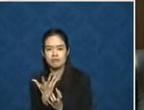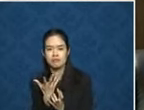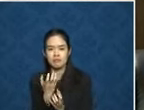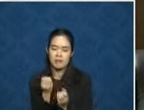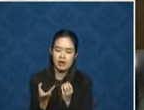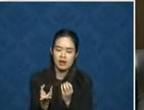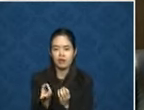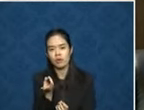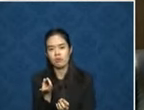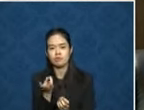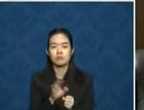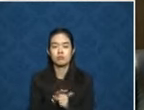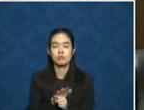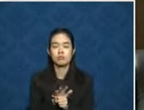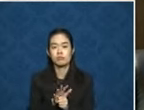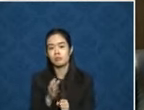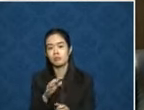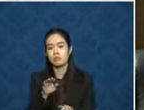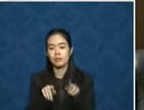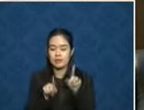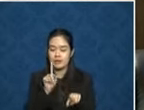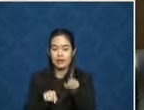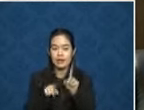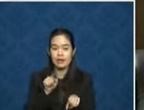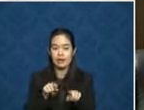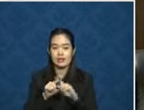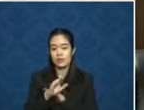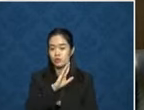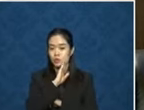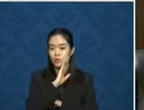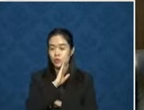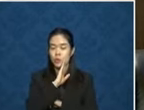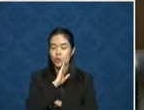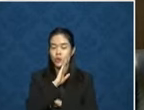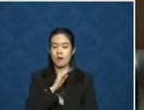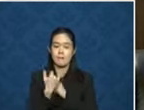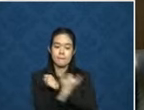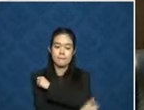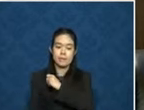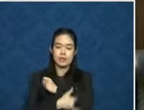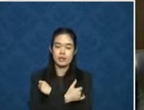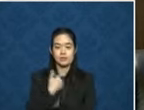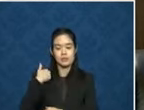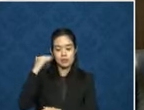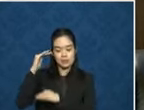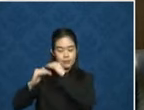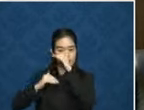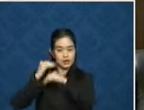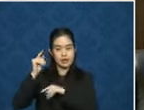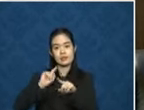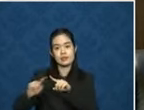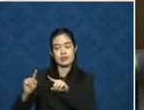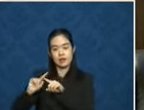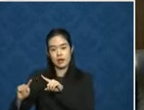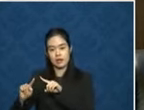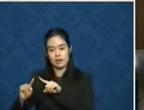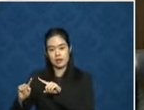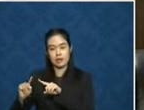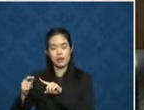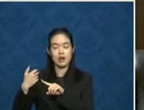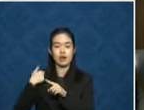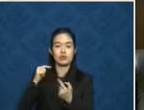ทศที่มีความเจริญก้าวหน้าในเรื่องของเทคโนโลยีเกษตรแม่นยำ อย่างเช่นประเทศอิสราเอลเนเ